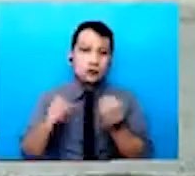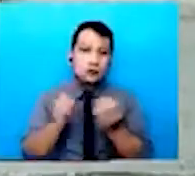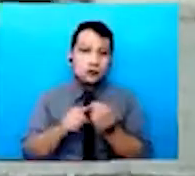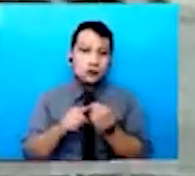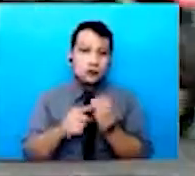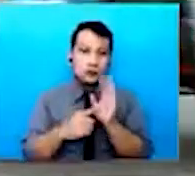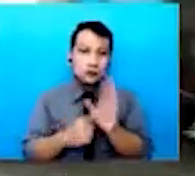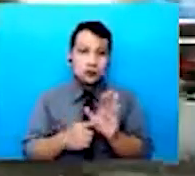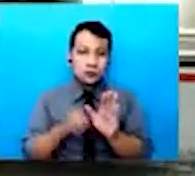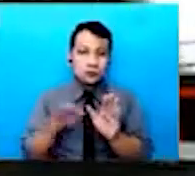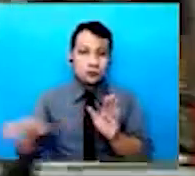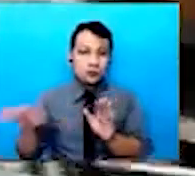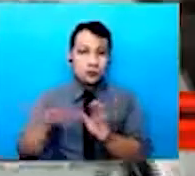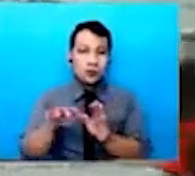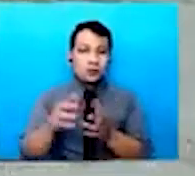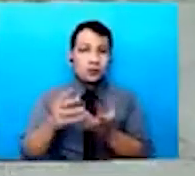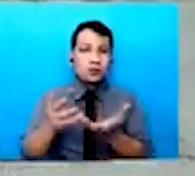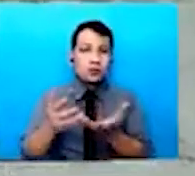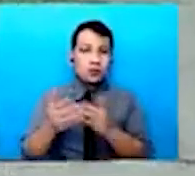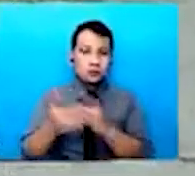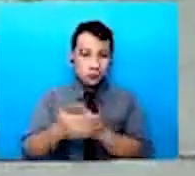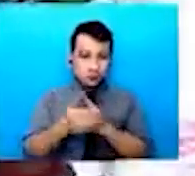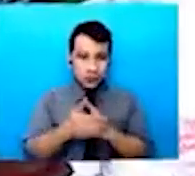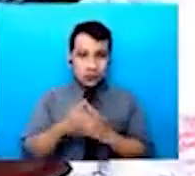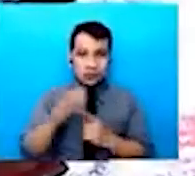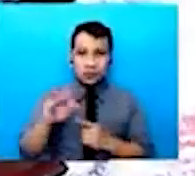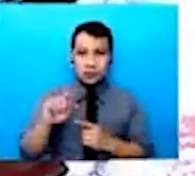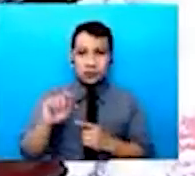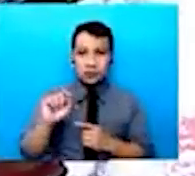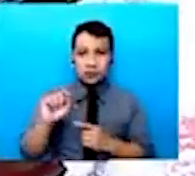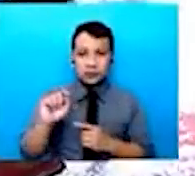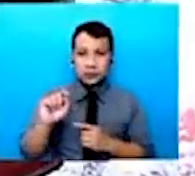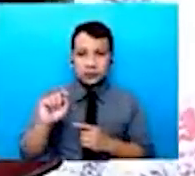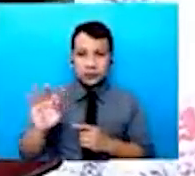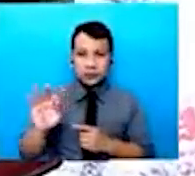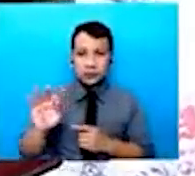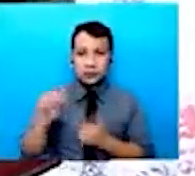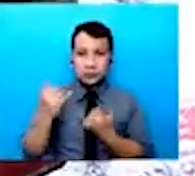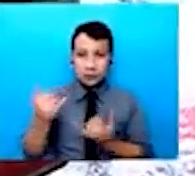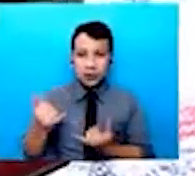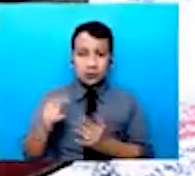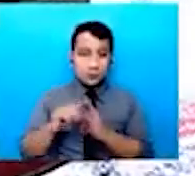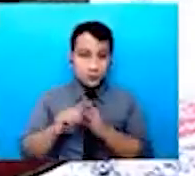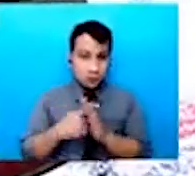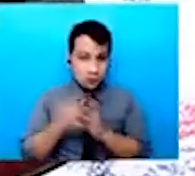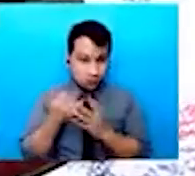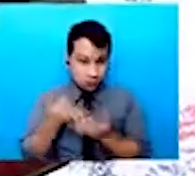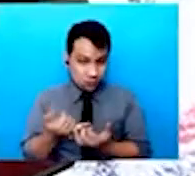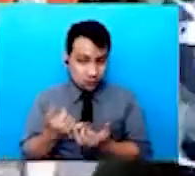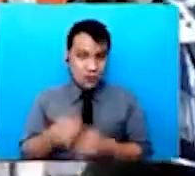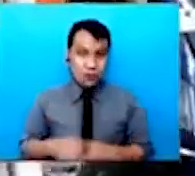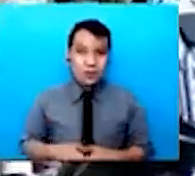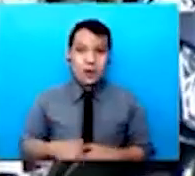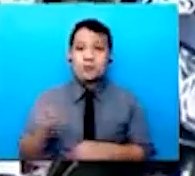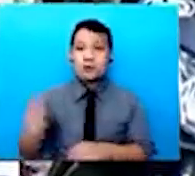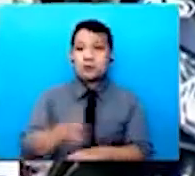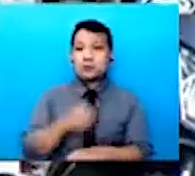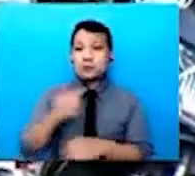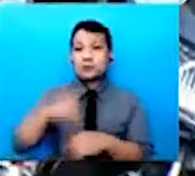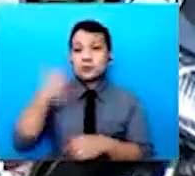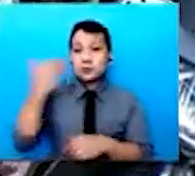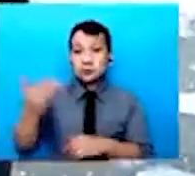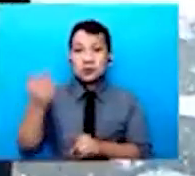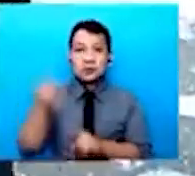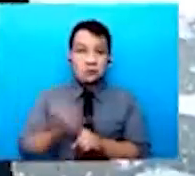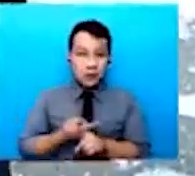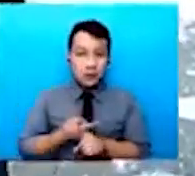COVID-19 quarantine classification ng IATF. Epektibo na ito simula ngayong araw at tatagal hanggang sa katapusan ng buwan.